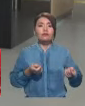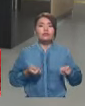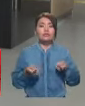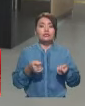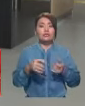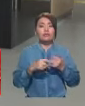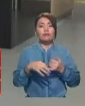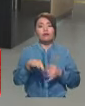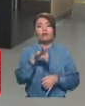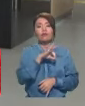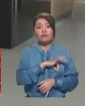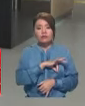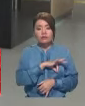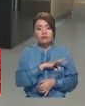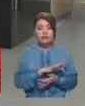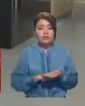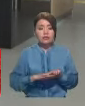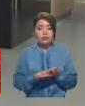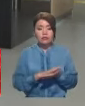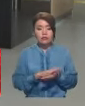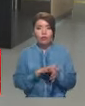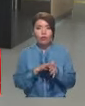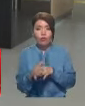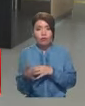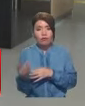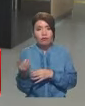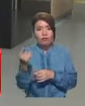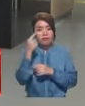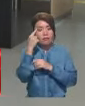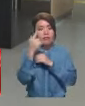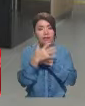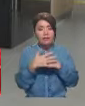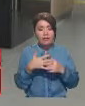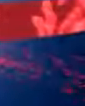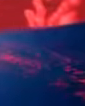Вот. Нет такого полного понимания, которое должно быть.